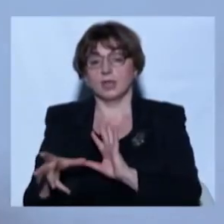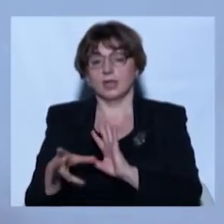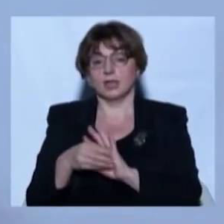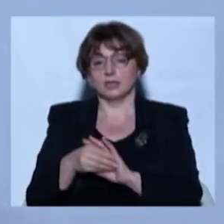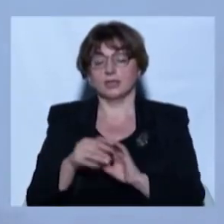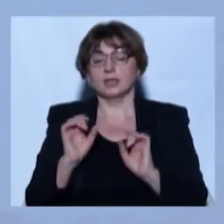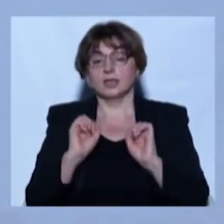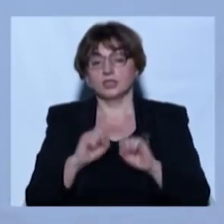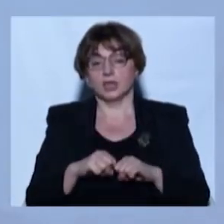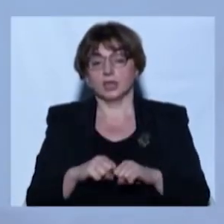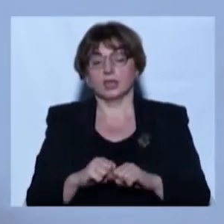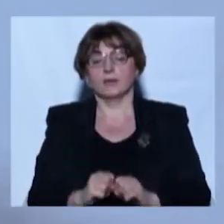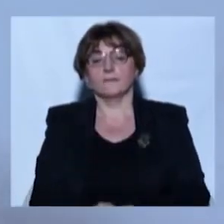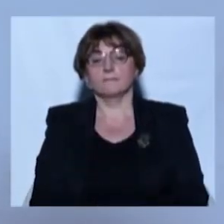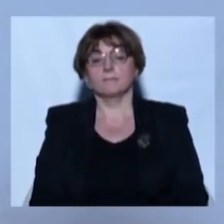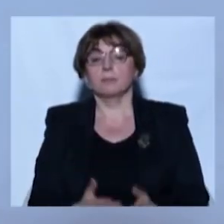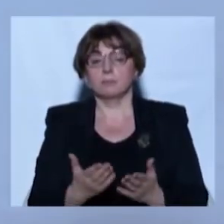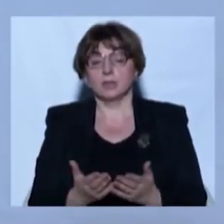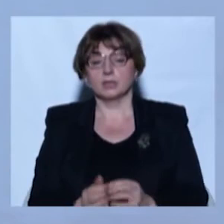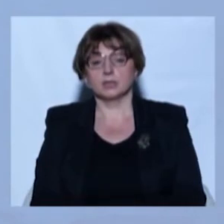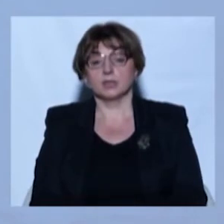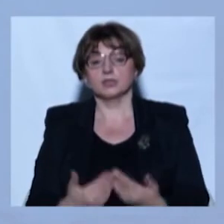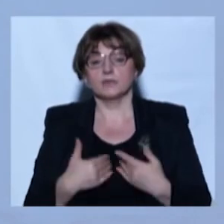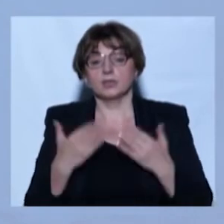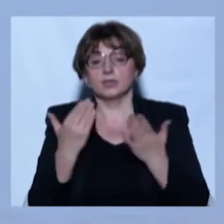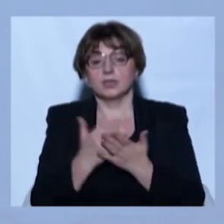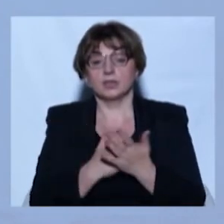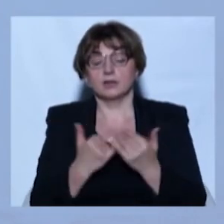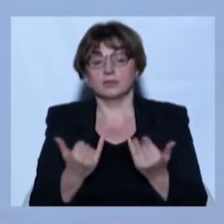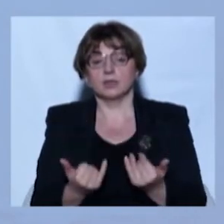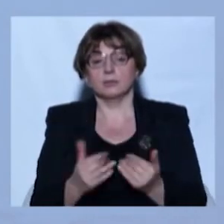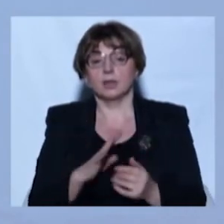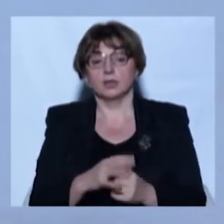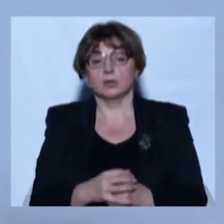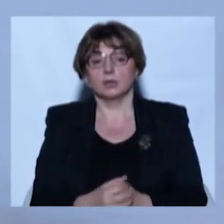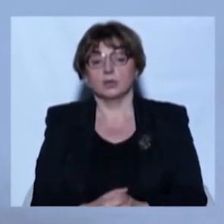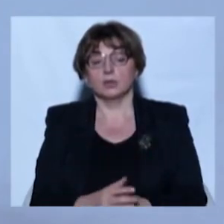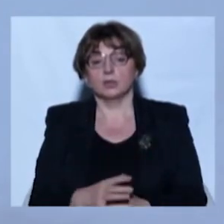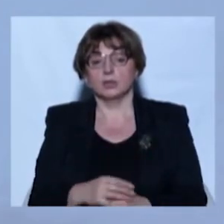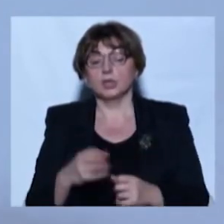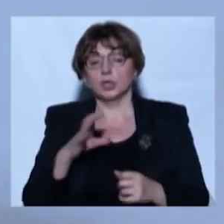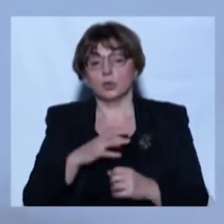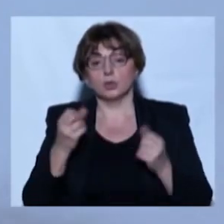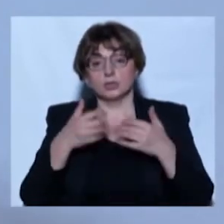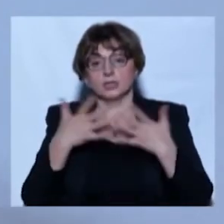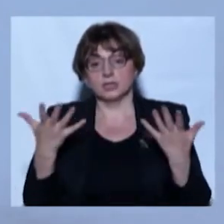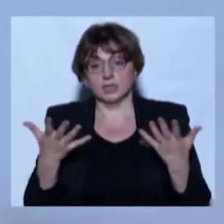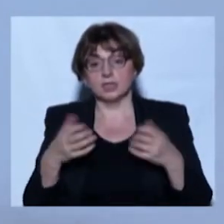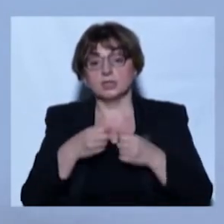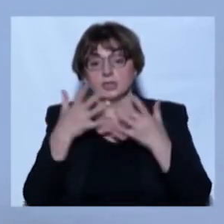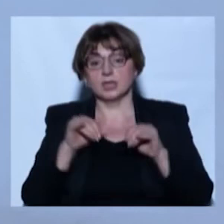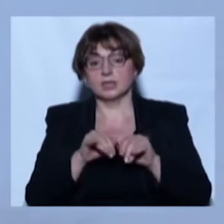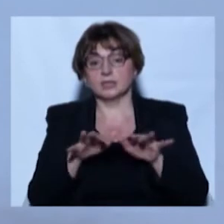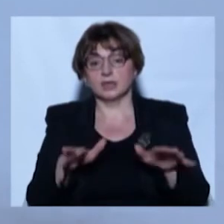გამართოთ წარმოდგენა. Მაშასე ჩვენი დღევანდელი გაკვეთილის თემა იყო სინათლე, სინათლის